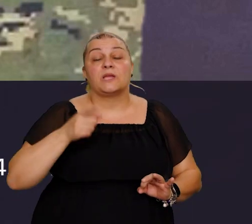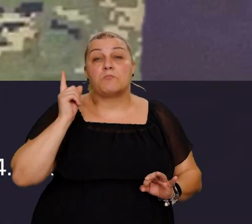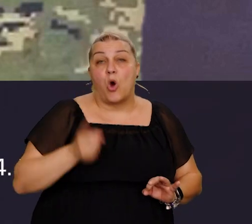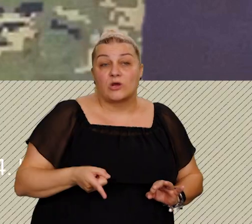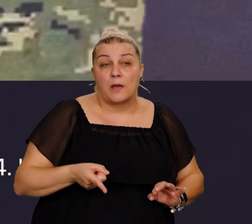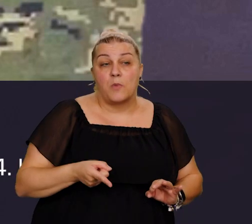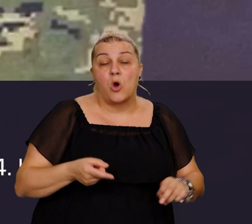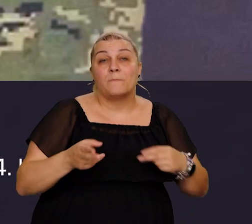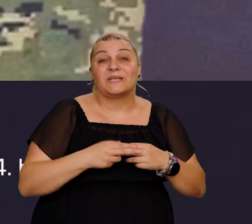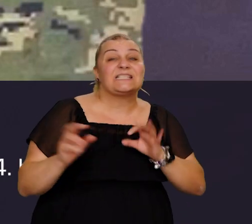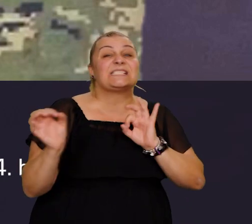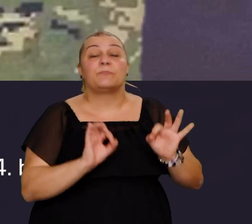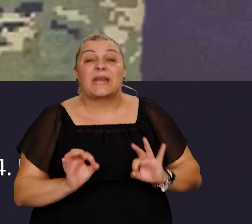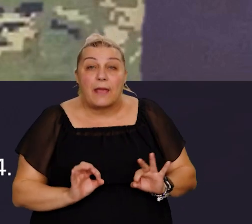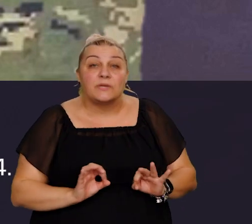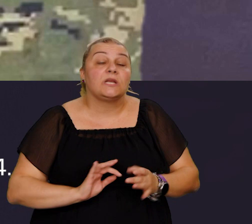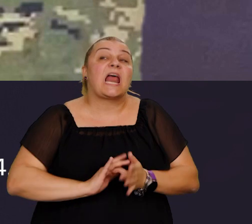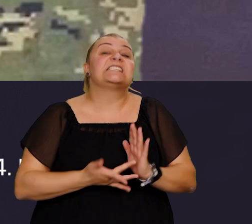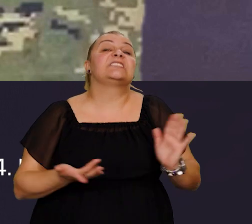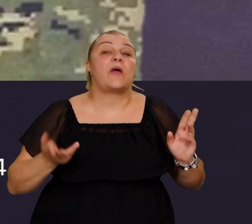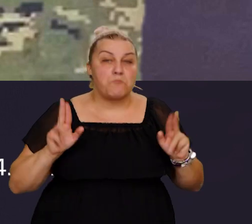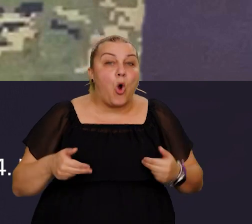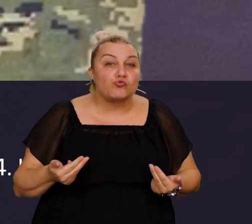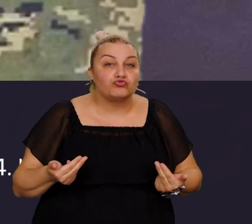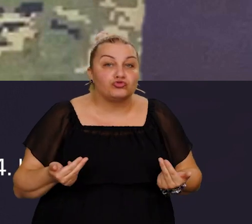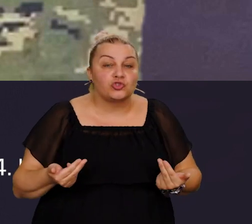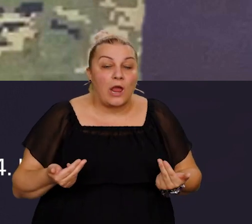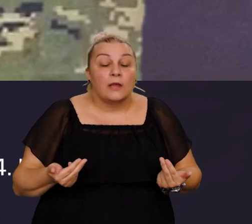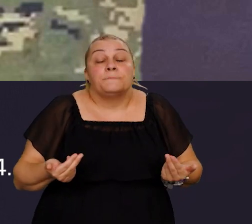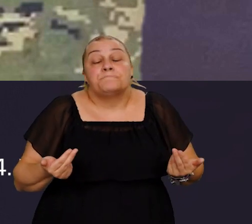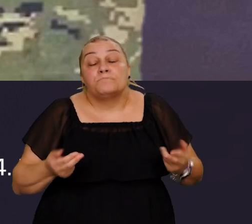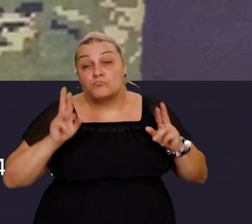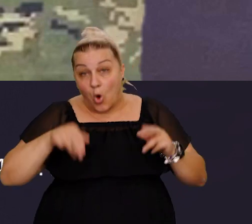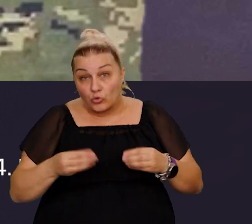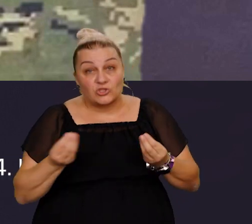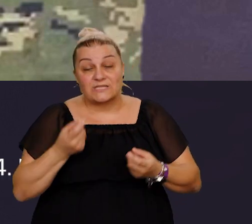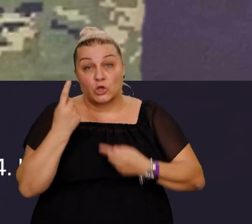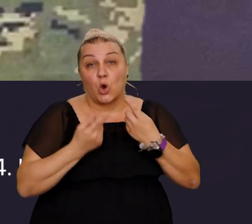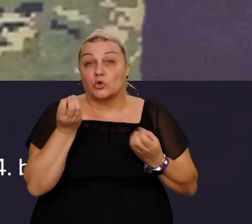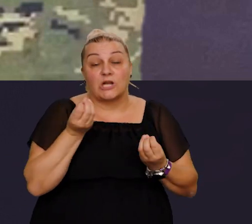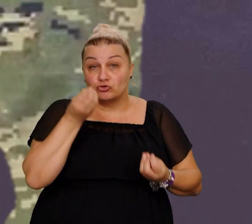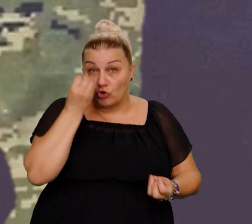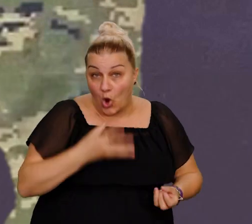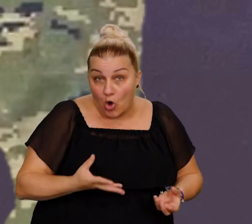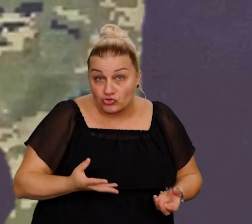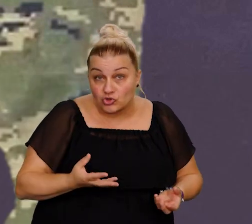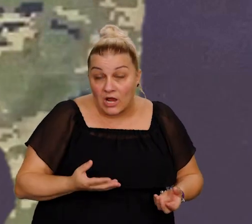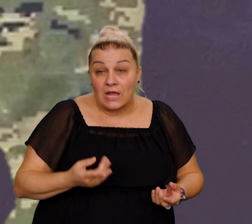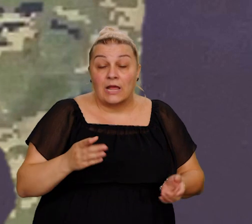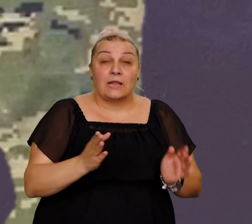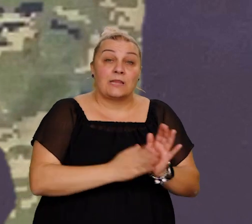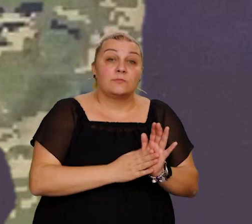i moramo biti spremni jednostavno na sve. Jer je mogućnost da se dogodi nešto loše, da se